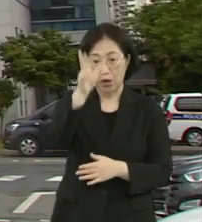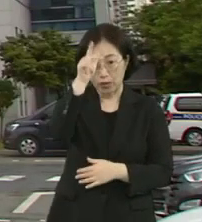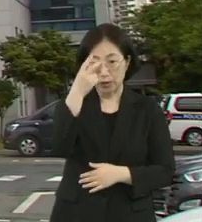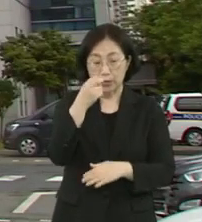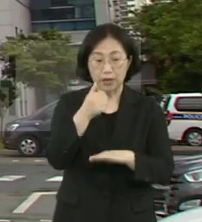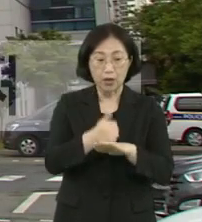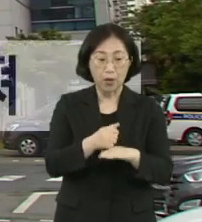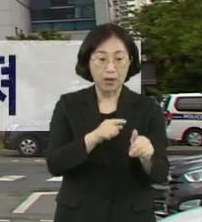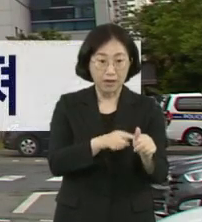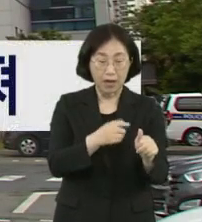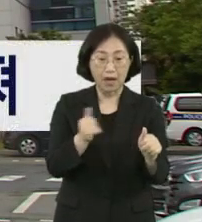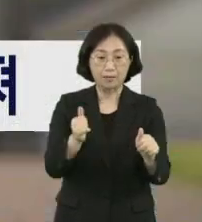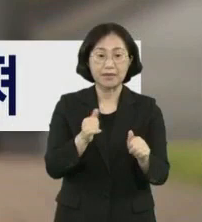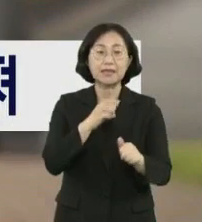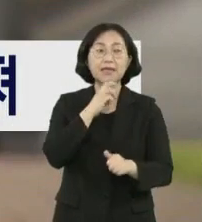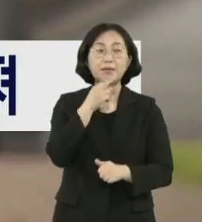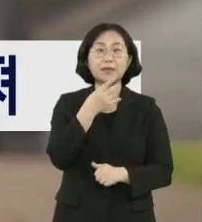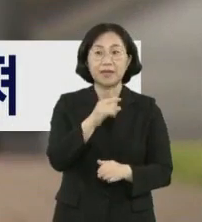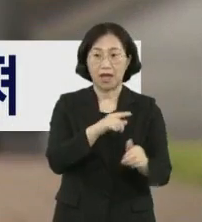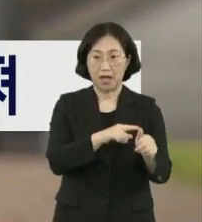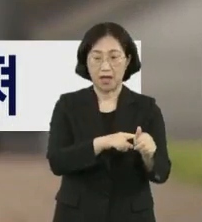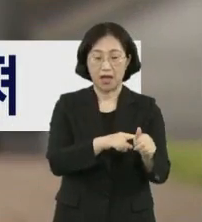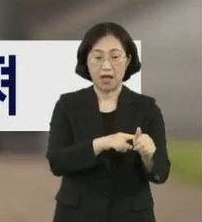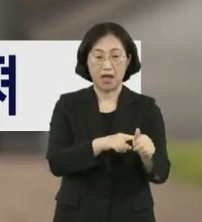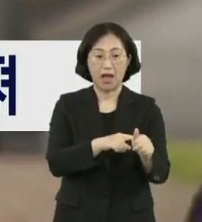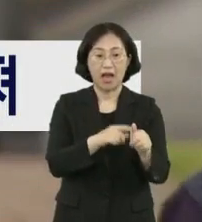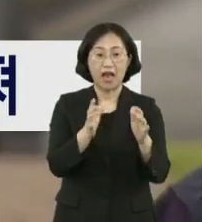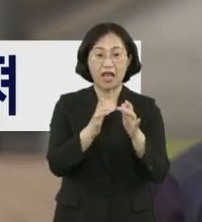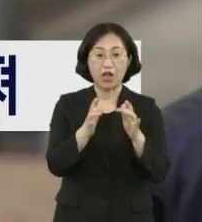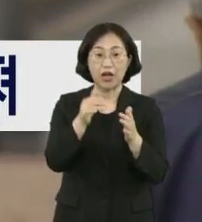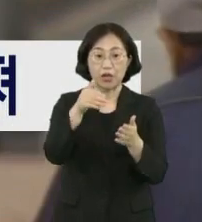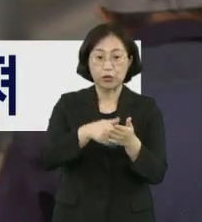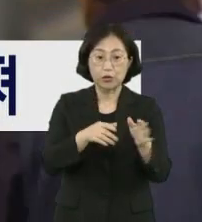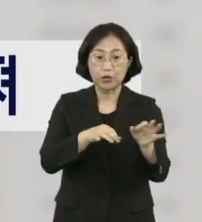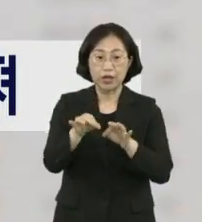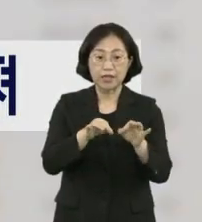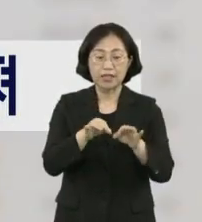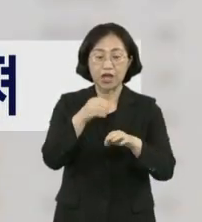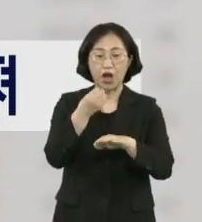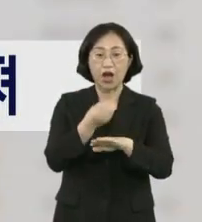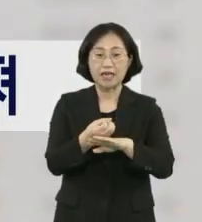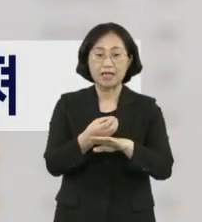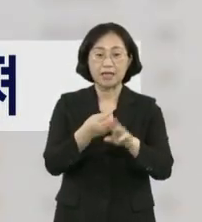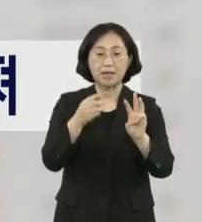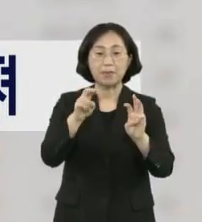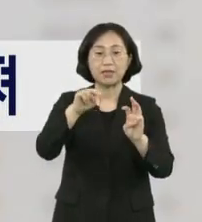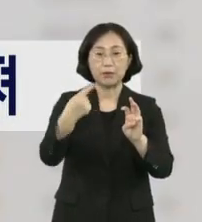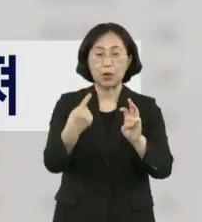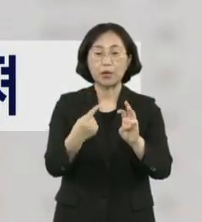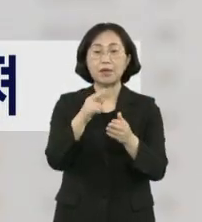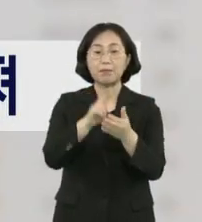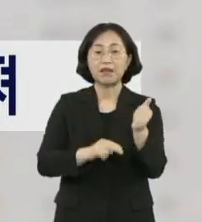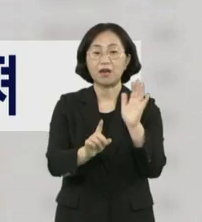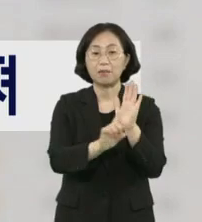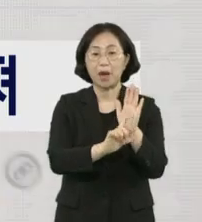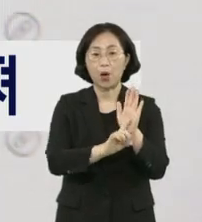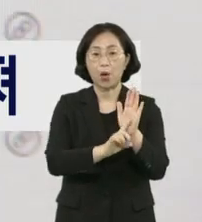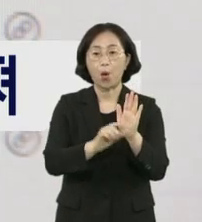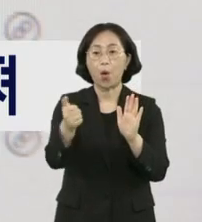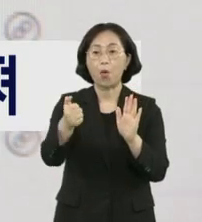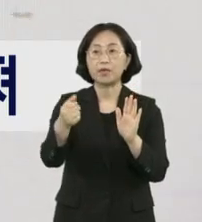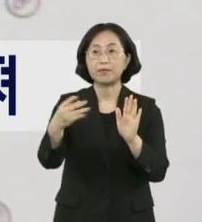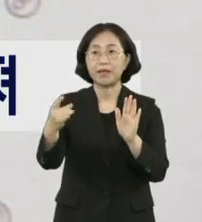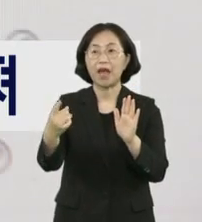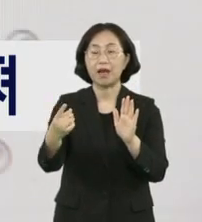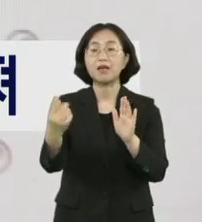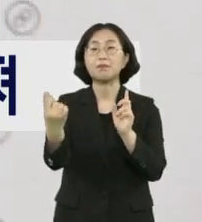조사 결과 숨진 남성은 30대 B씨로 인터넷 중고거래 사이트에 금 30돈을 판다는 글을 올린 뒤 50대 A씨를